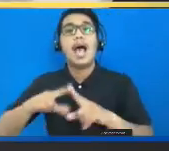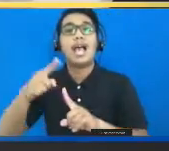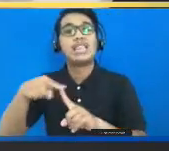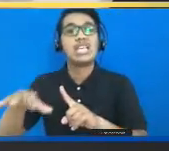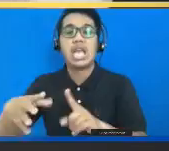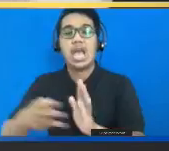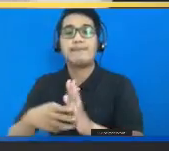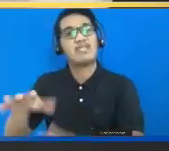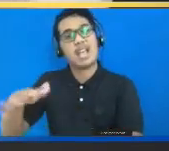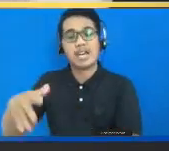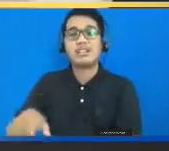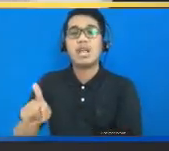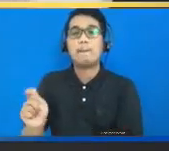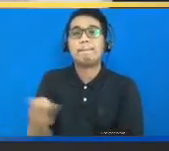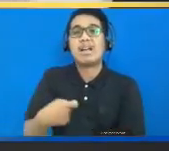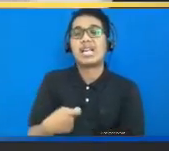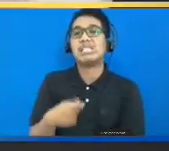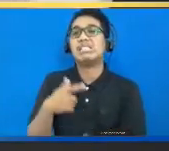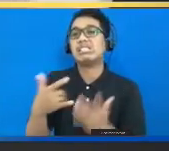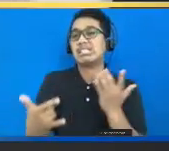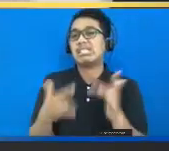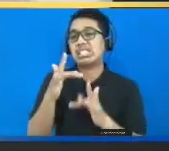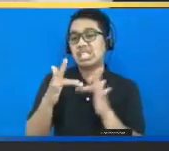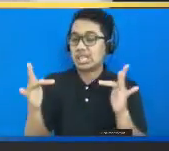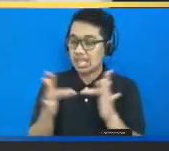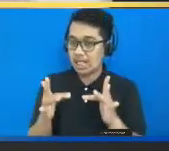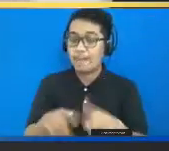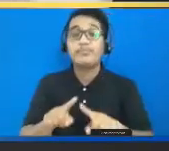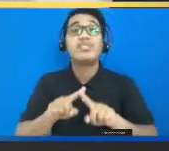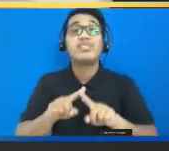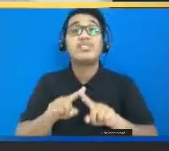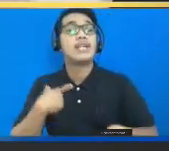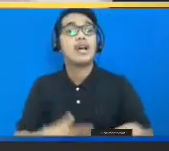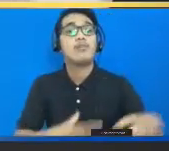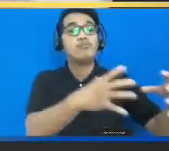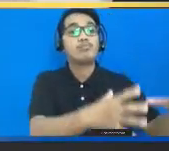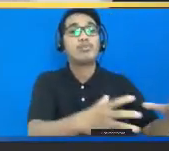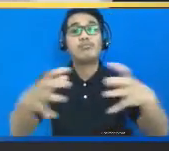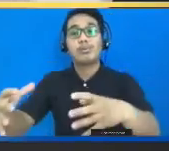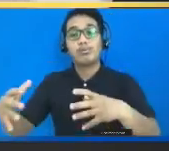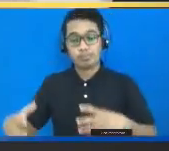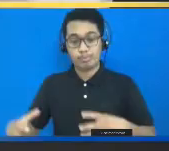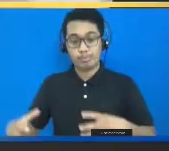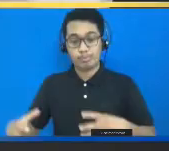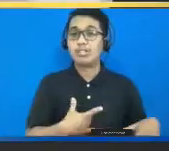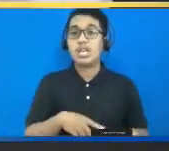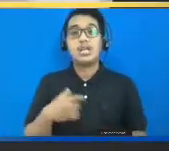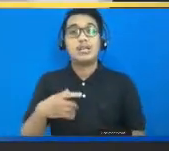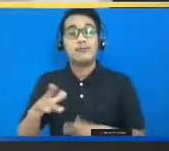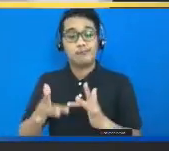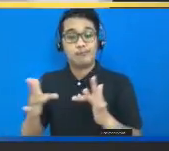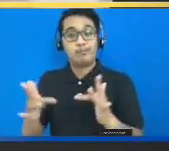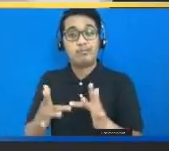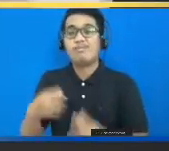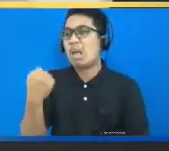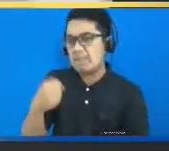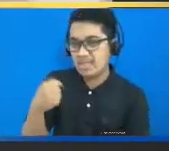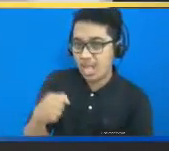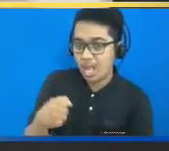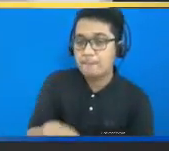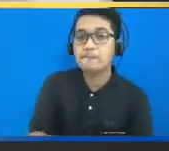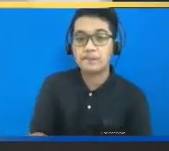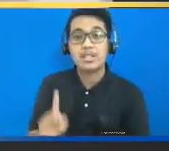jarang dia akan gunakan digital tapi ada sektor-sektor Andini yang memang tidak bisa disubstitusi dengan digit the